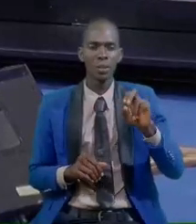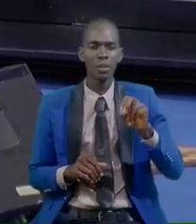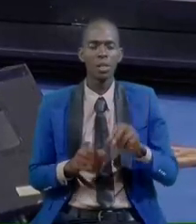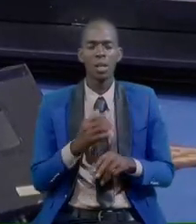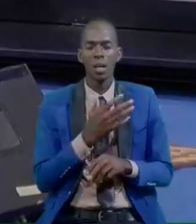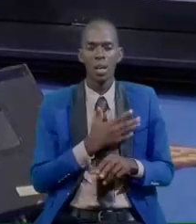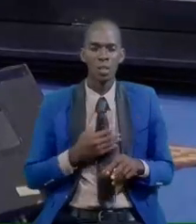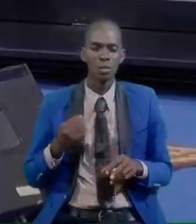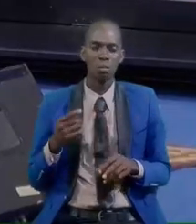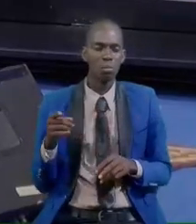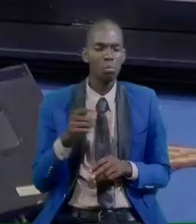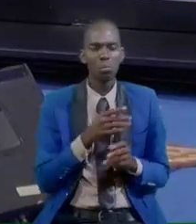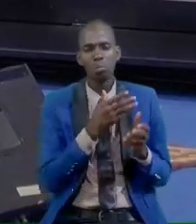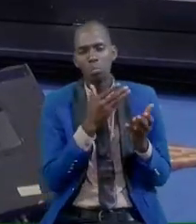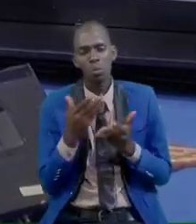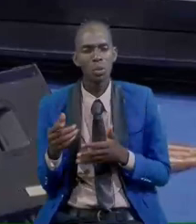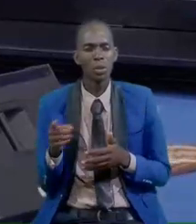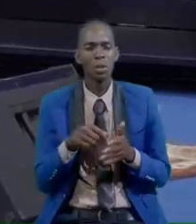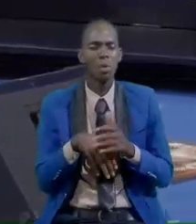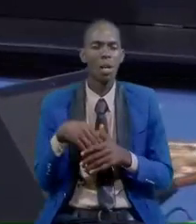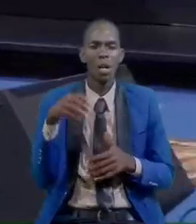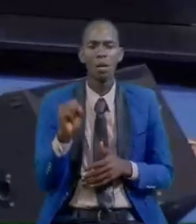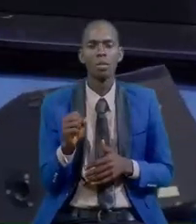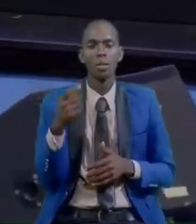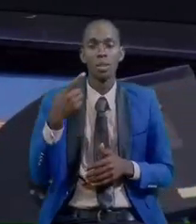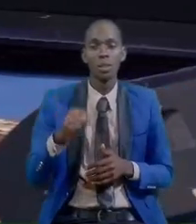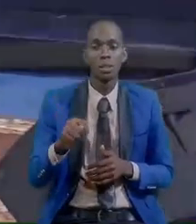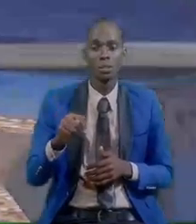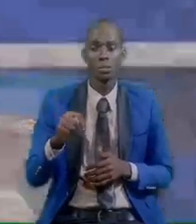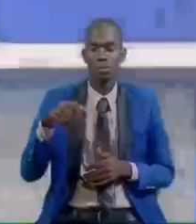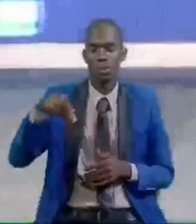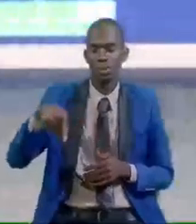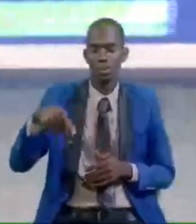30. Il les fit sortir, le geôlier philippien.